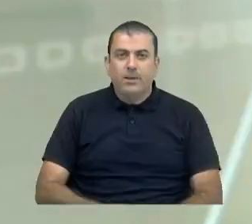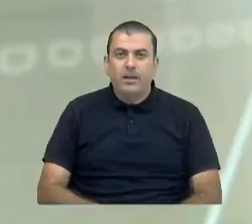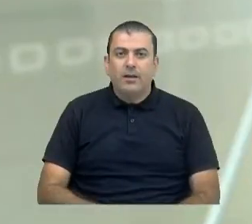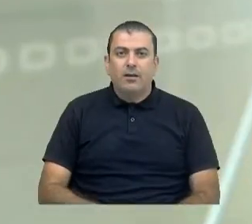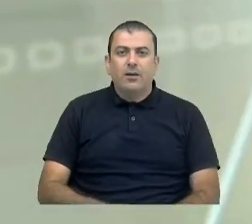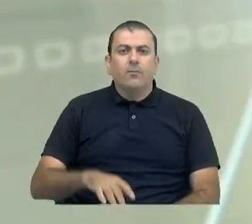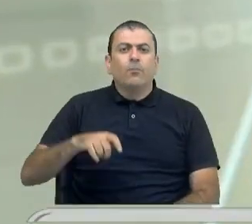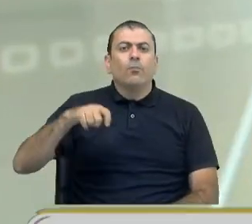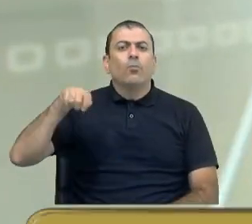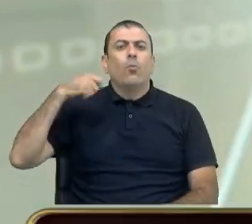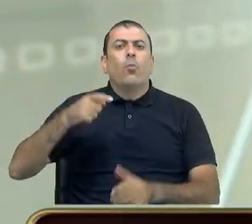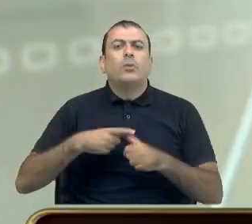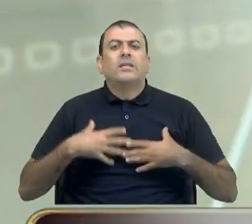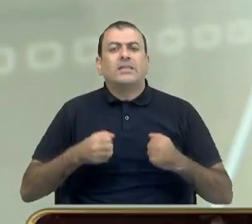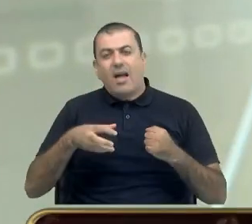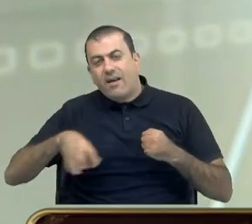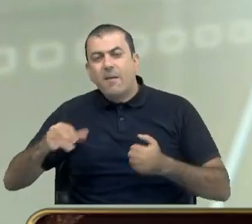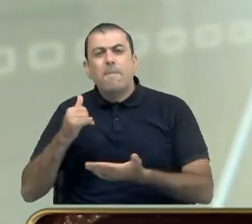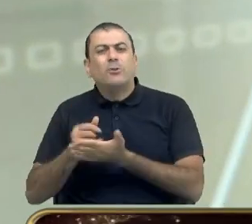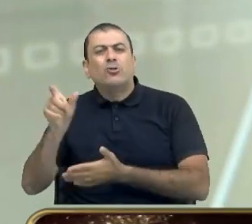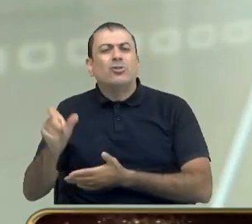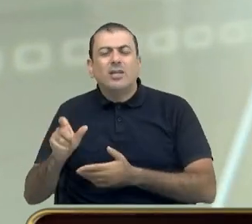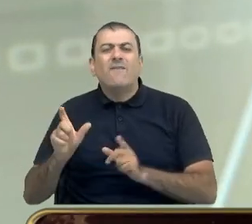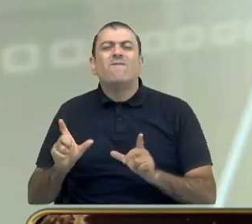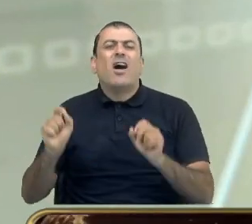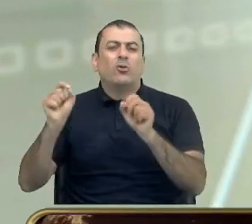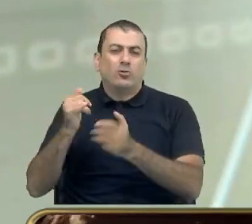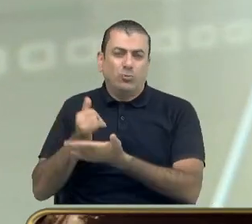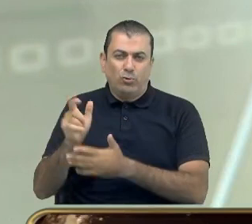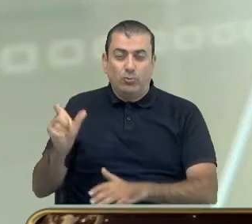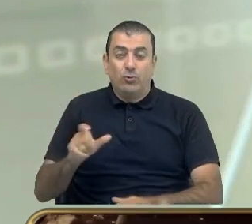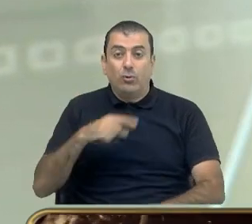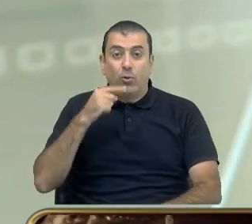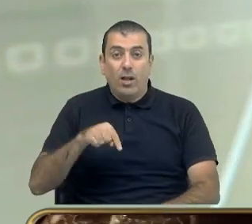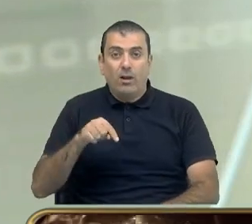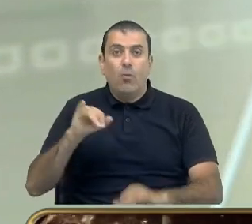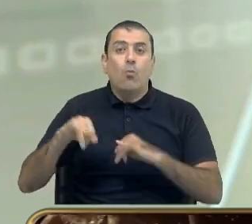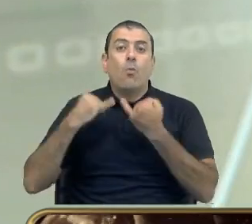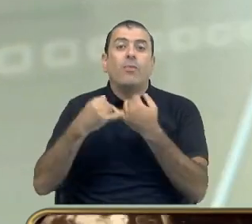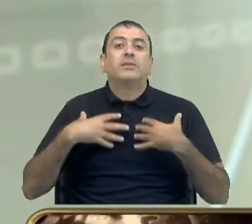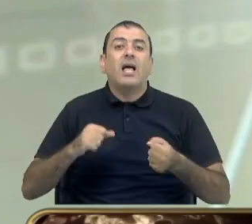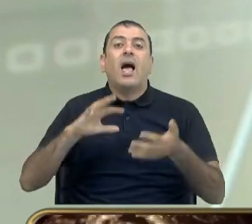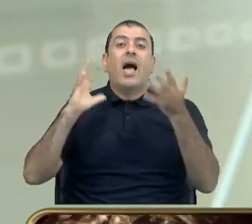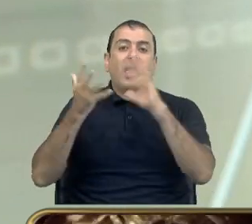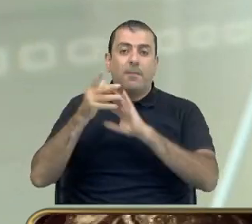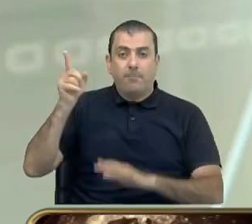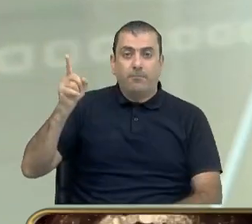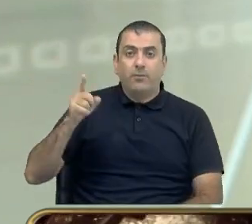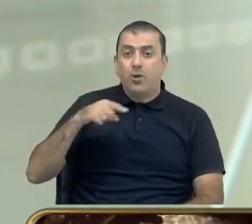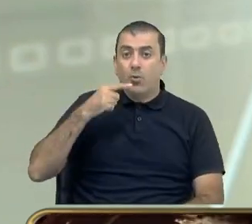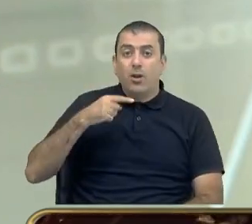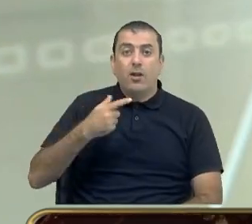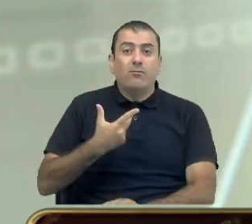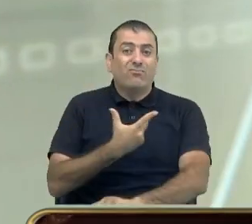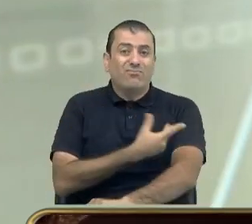قال مدير اداره الاوبئه في وزاره الصحه الدكتور ايمن المقابلي لان المنظومه الصحه العالميه واليونسيف